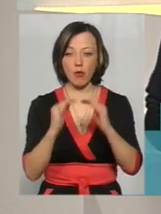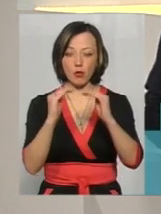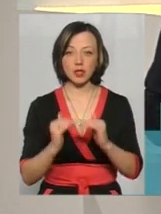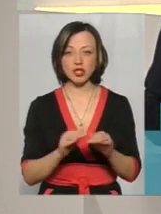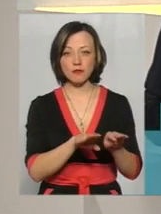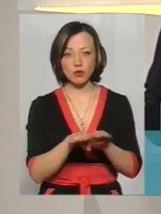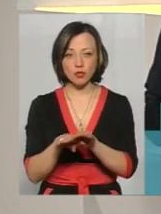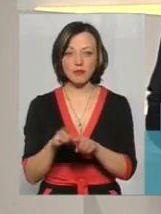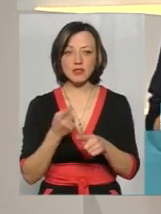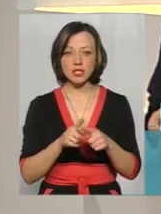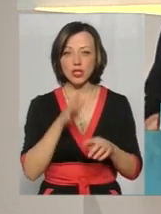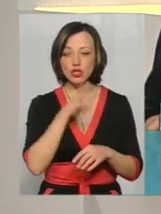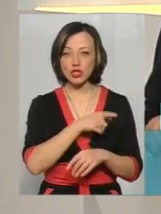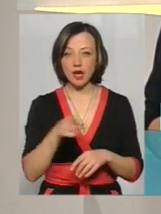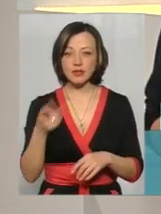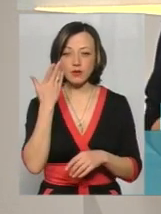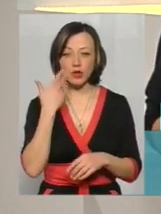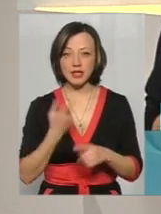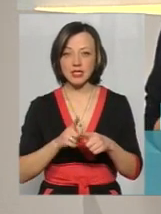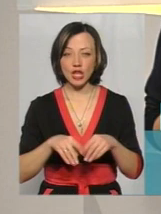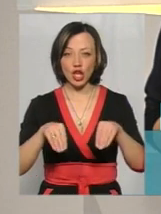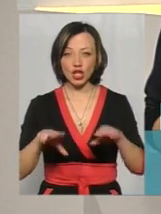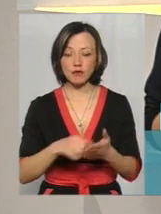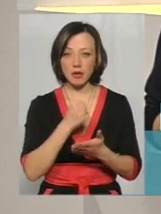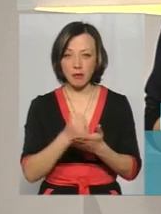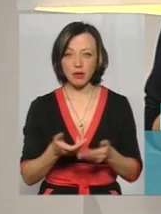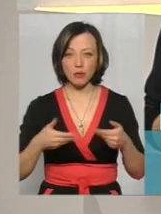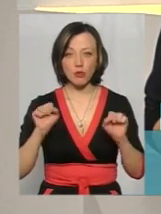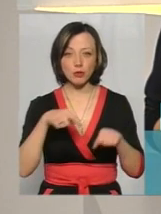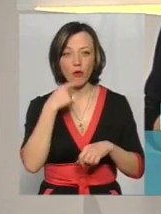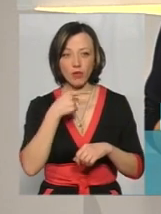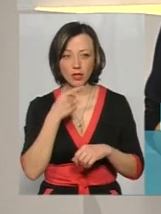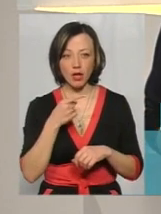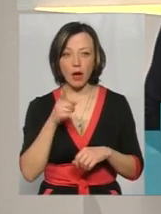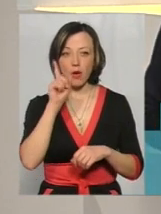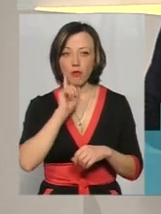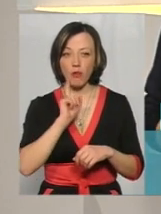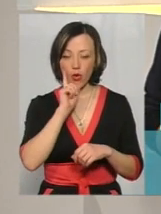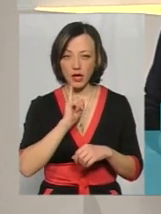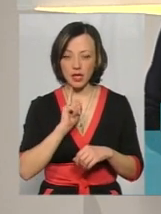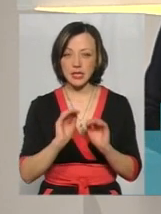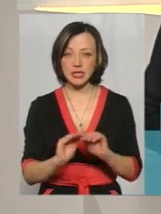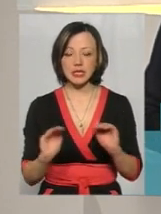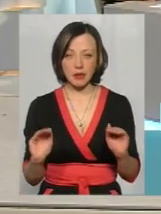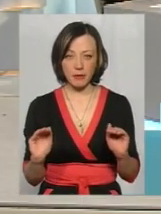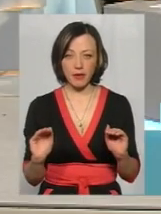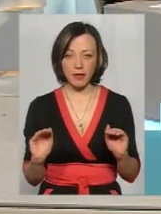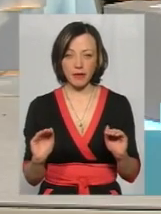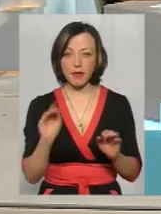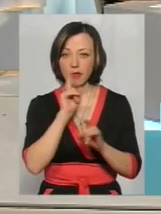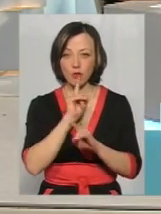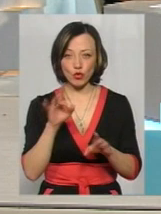ступені, в цей час, коли вже це рішення приймається, тобто ми можемо говорити про те, поки дітям не